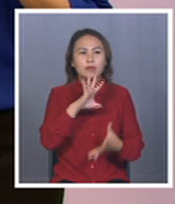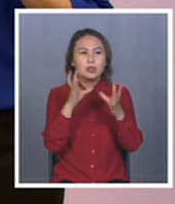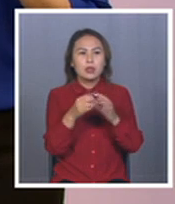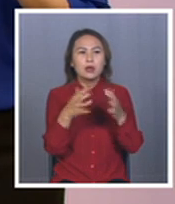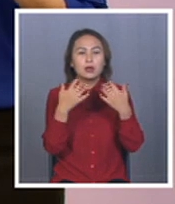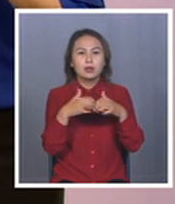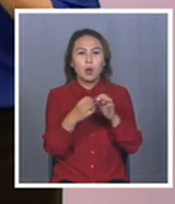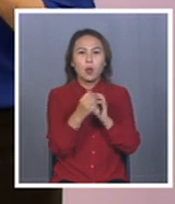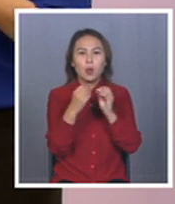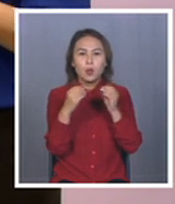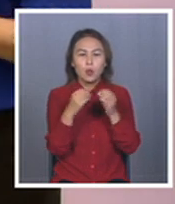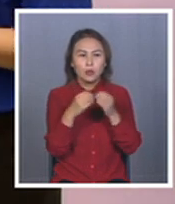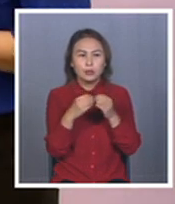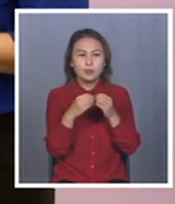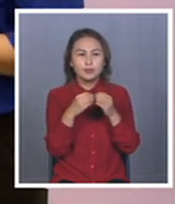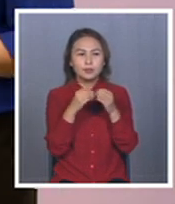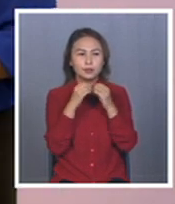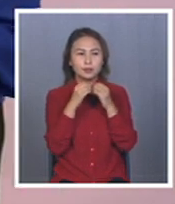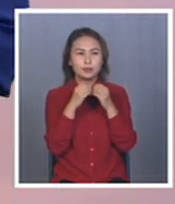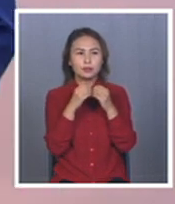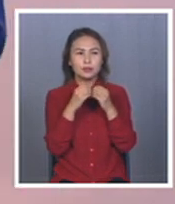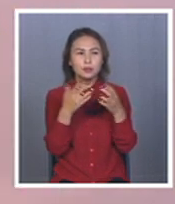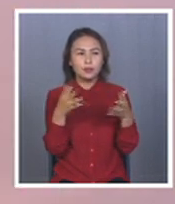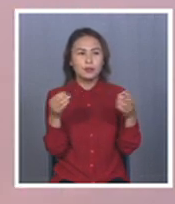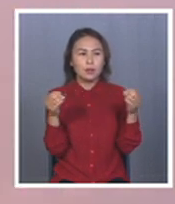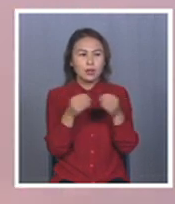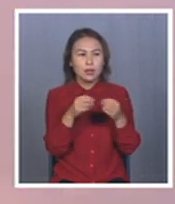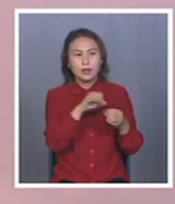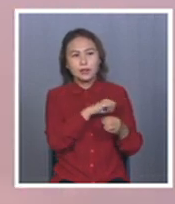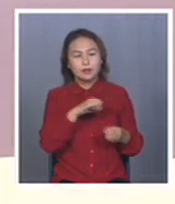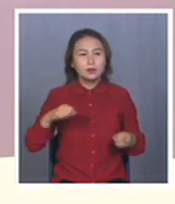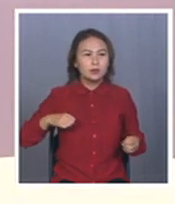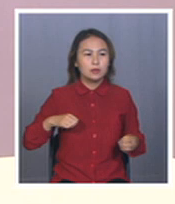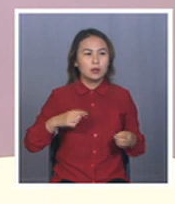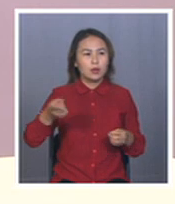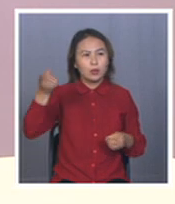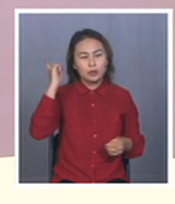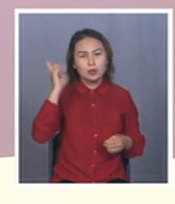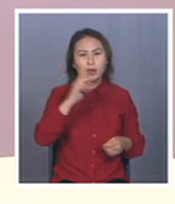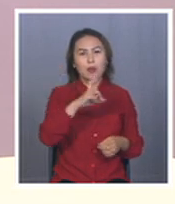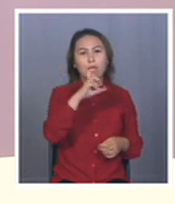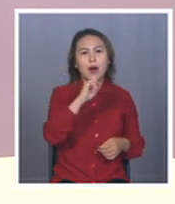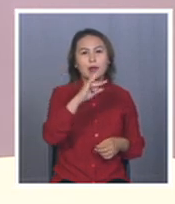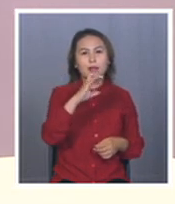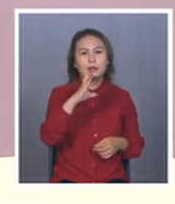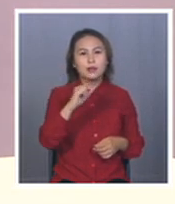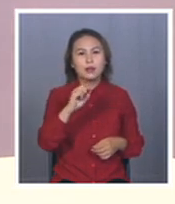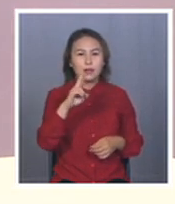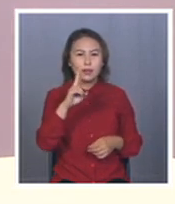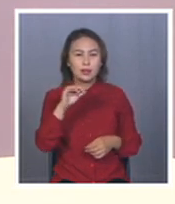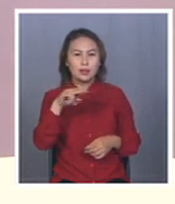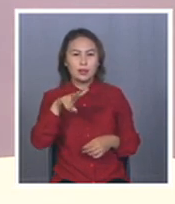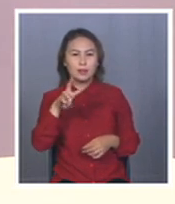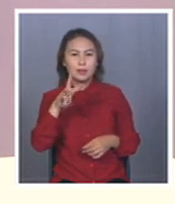10 екен. Балалар, осы қорықтардың ішіндегі ең көне қорық ол барса келмес қорық екен.